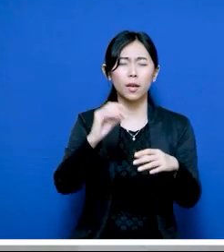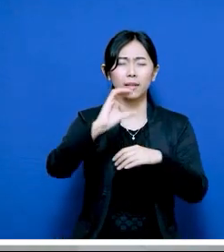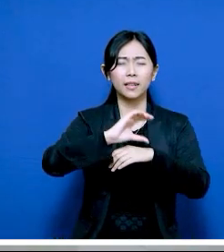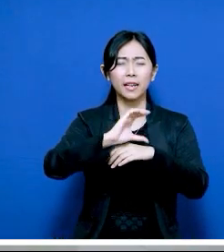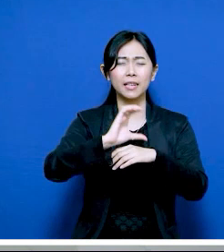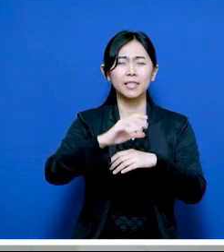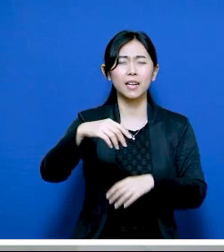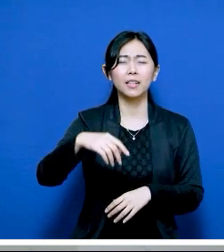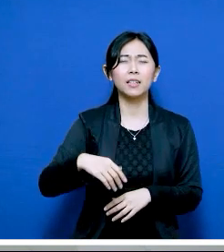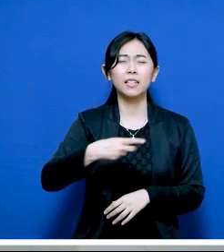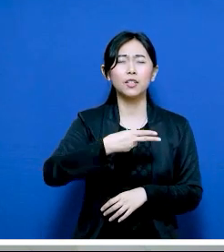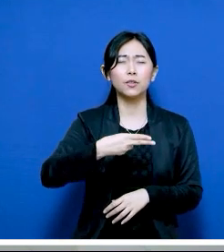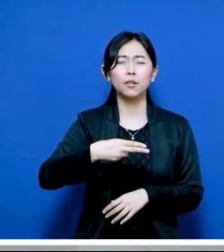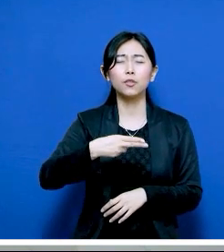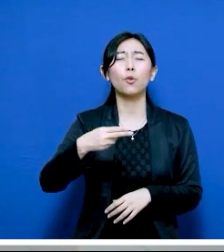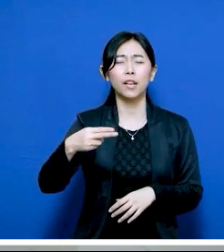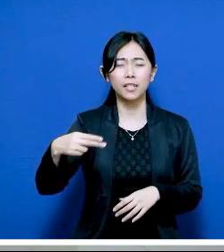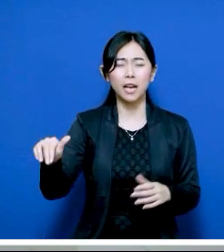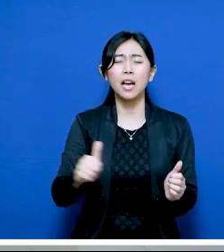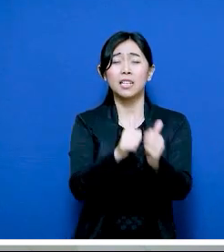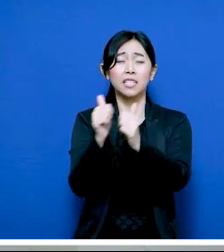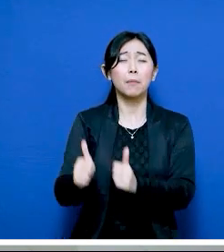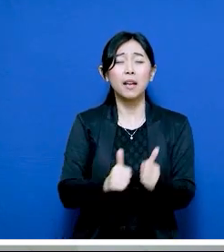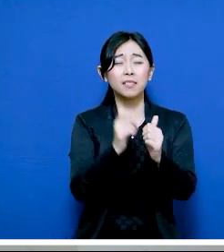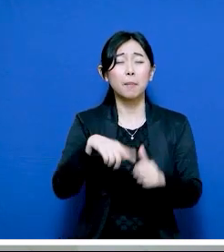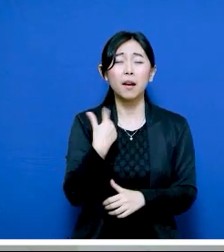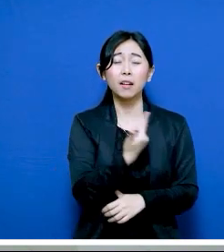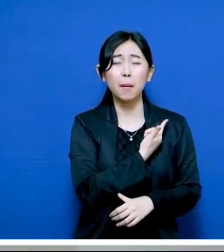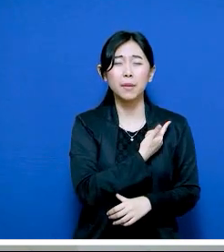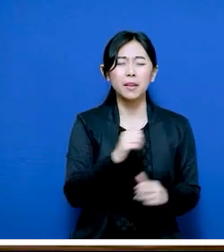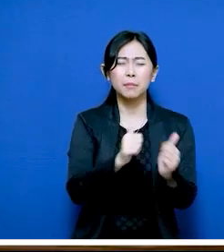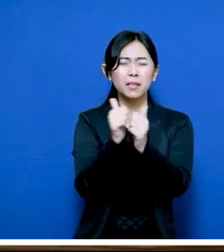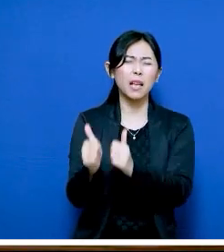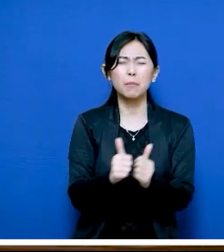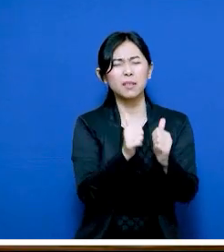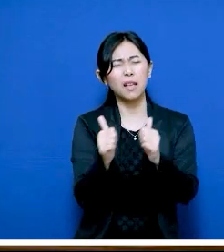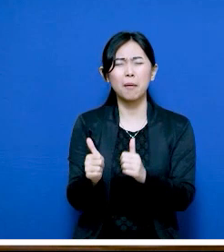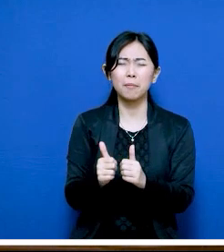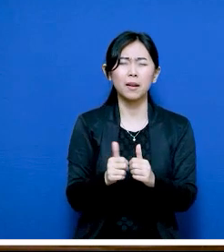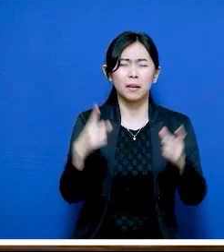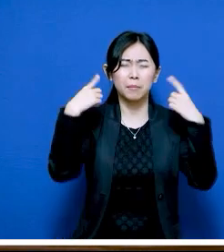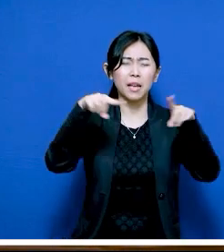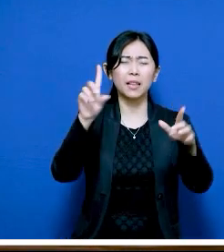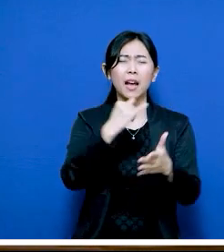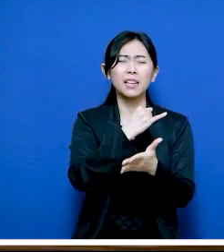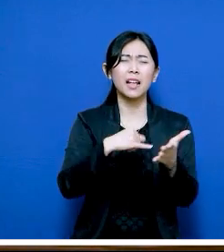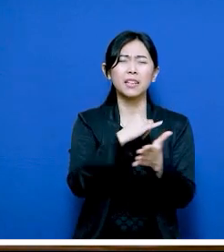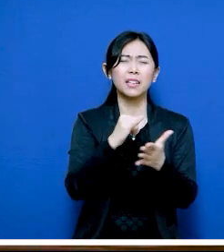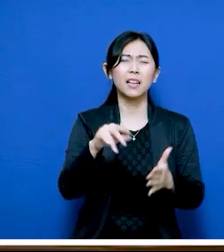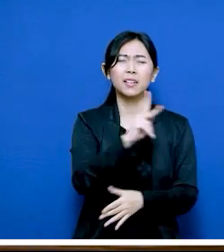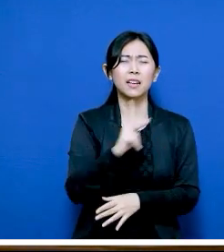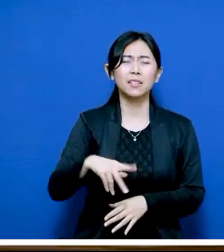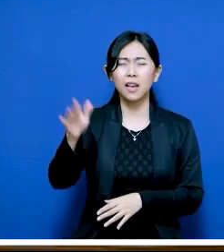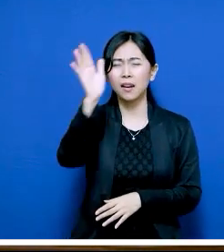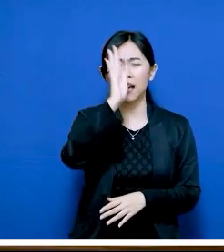gereja di Indonesia untuk sama-sama kami bergandengan tangan menyatakan nilai-nilai kerajaan Allah